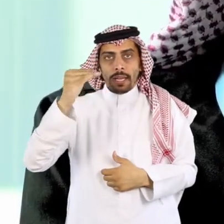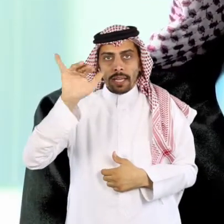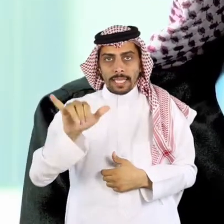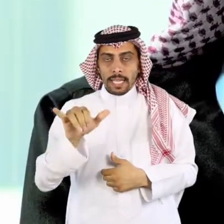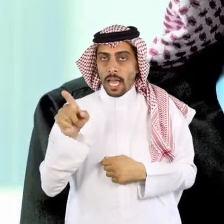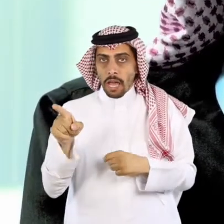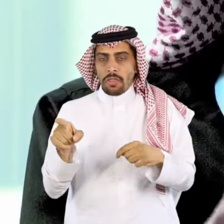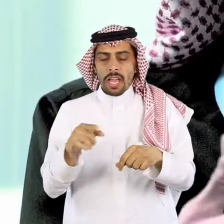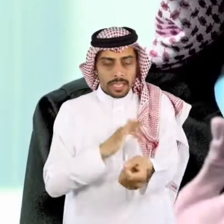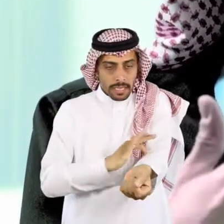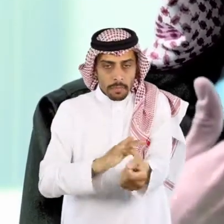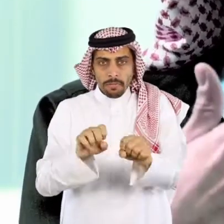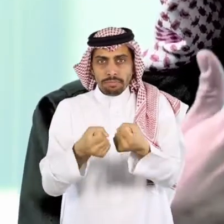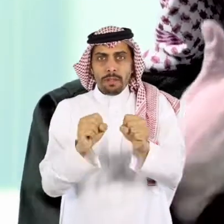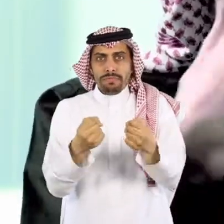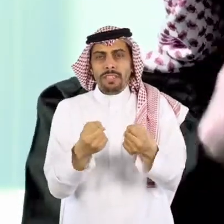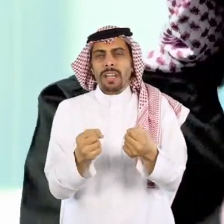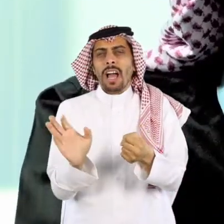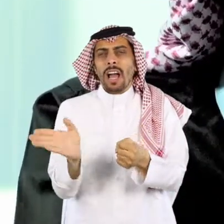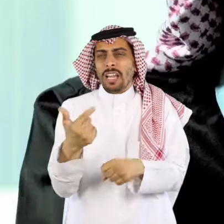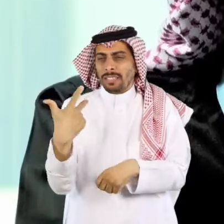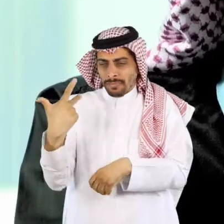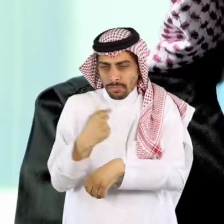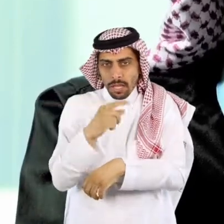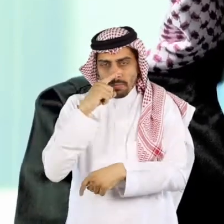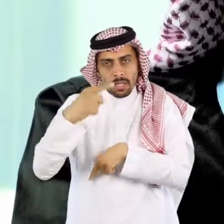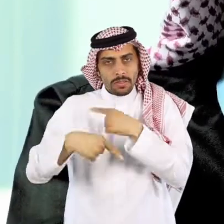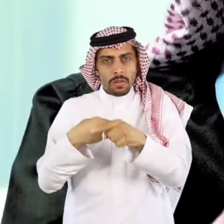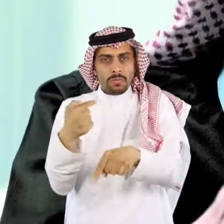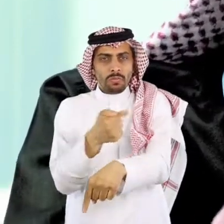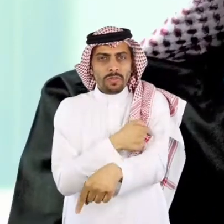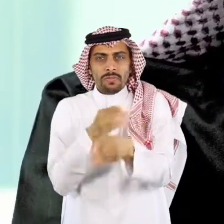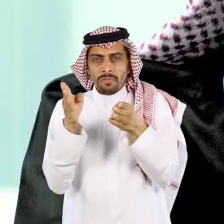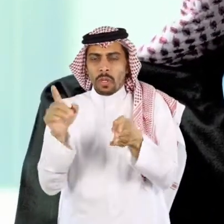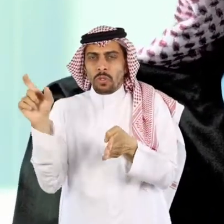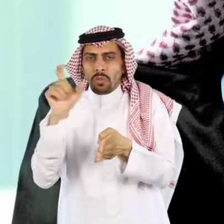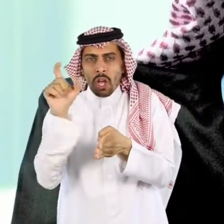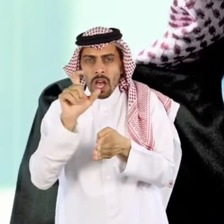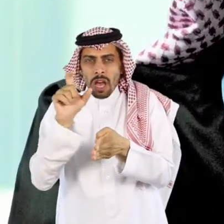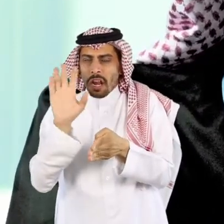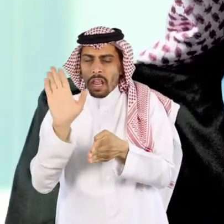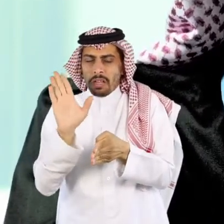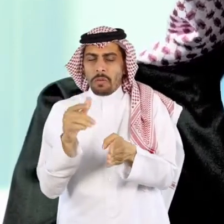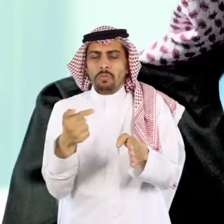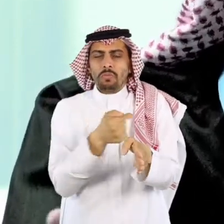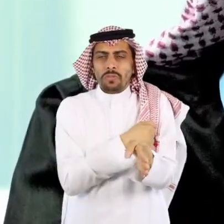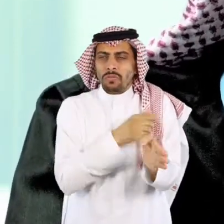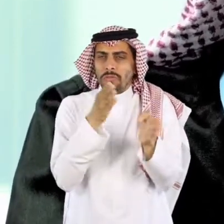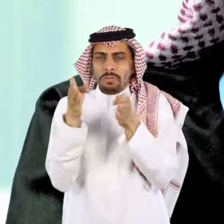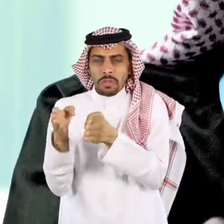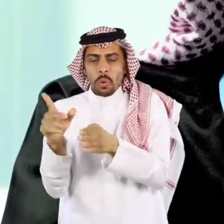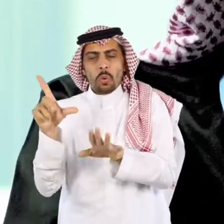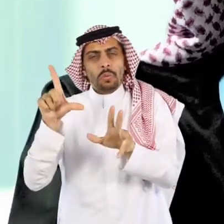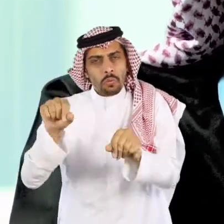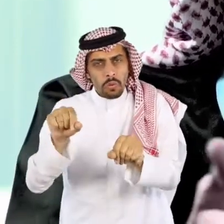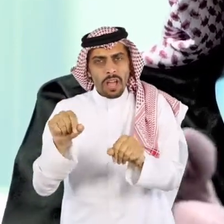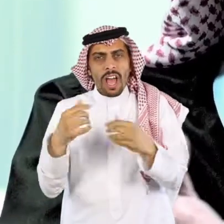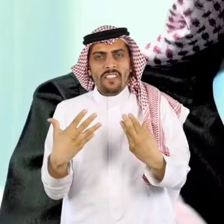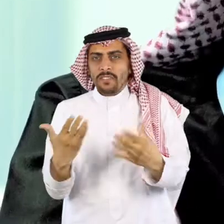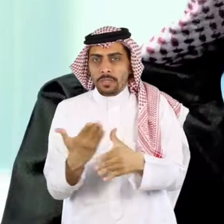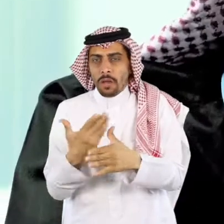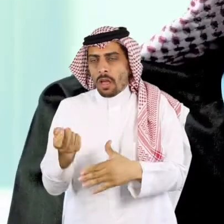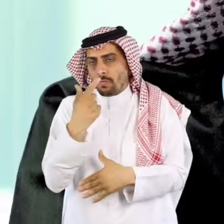الهجمة. يصير إذا جتك أتاك ثانية بدل ما تتنوم في المستشفى لمدة شهر شهرين ممكن